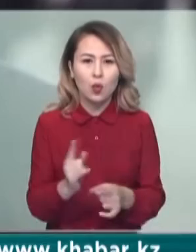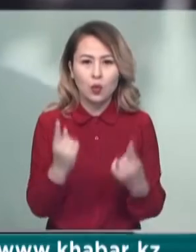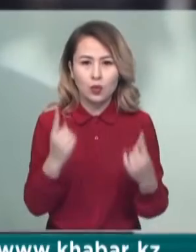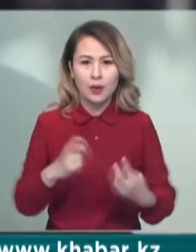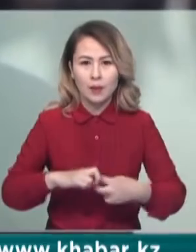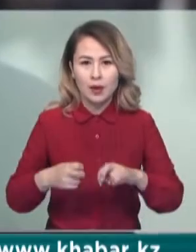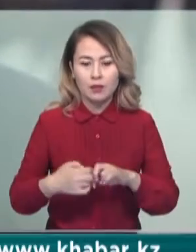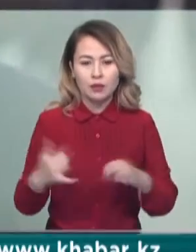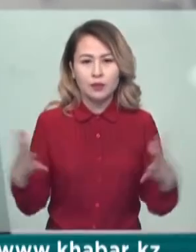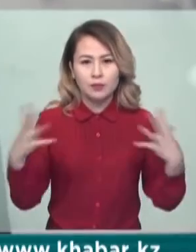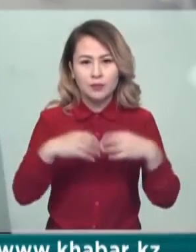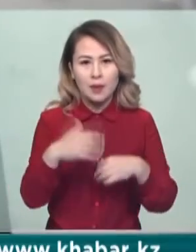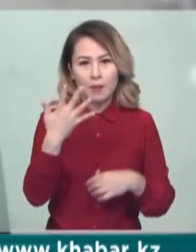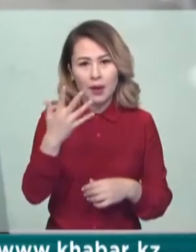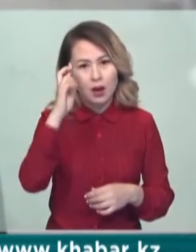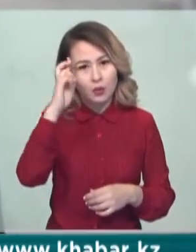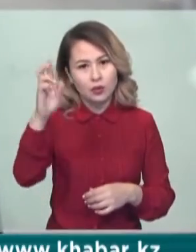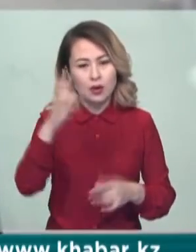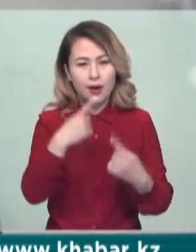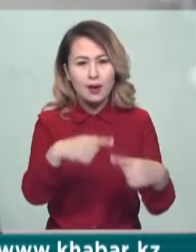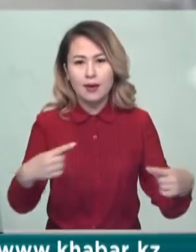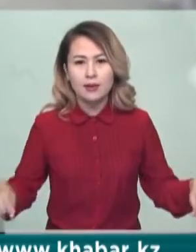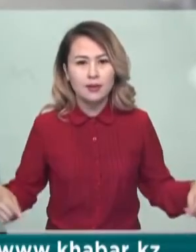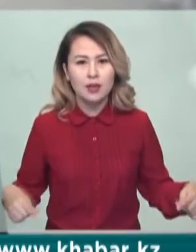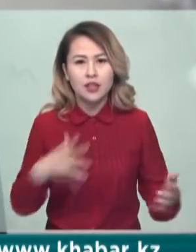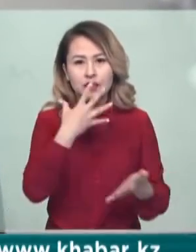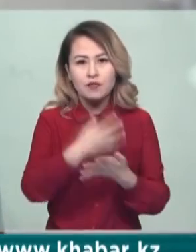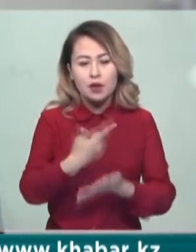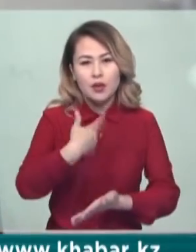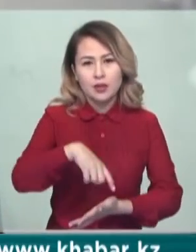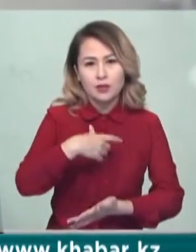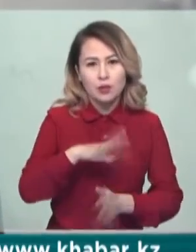Бізде одаққа мүше бес елдің әлеуметтік жүйесі әртүрлі. Оларды біріздендіру оңай болмас.